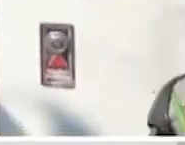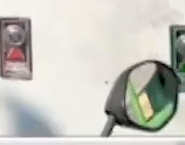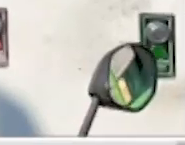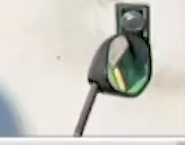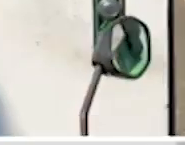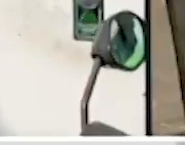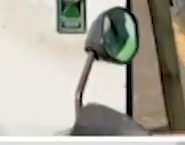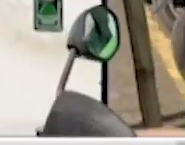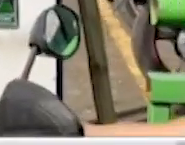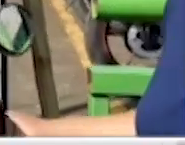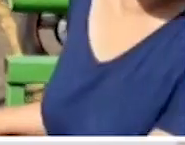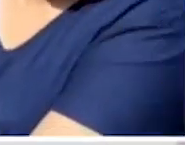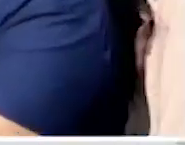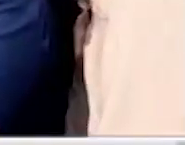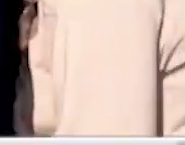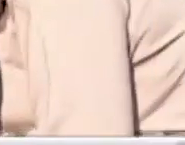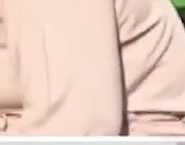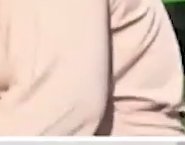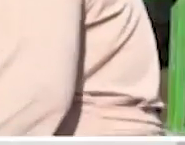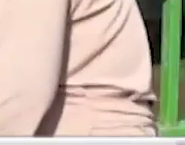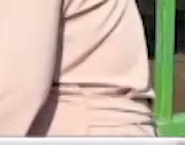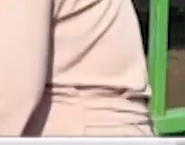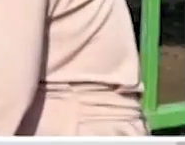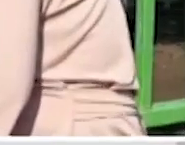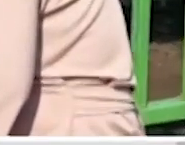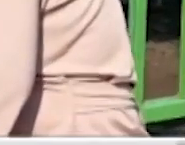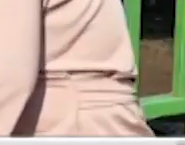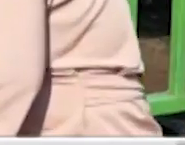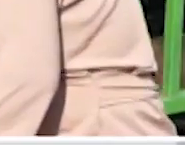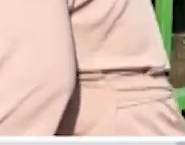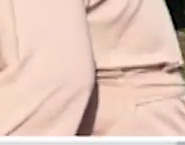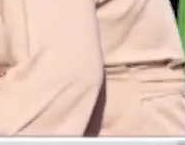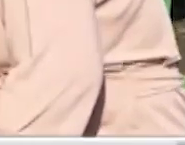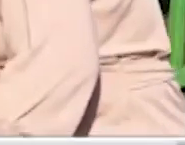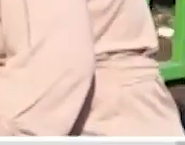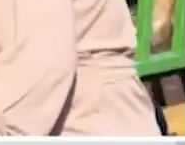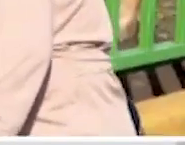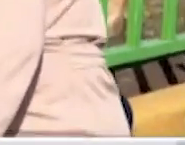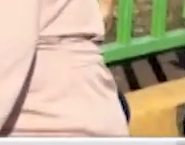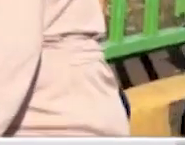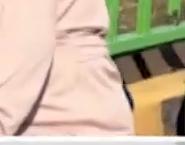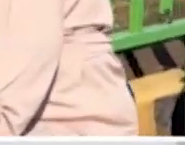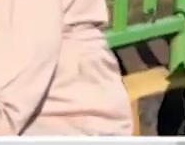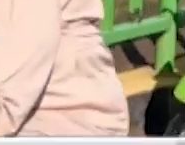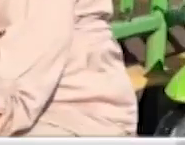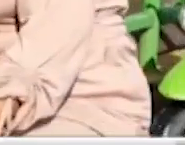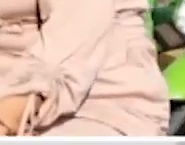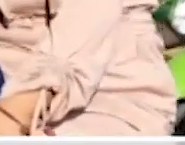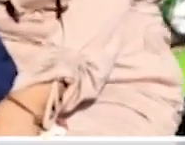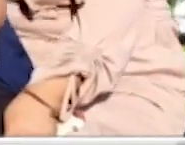begitu Dani. Baik. Apakah saat ini Anda sudah mengetahui alasan mengapa banyak